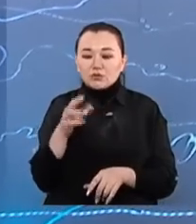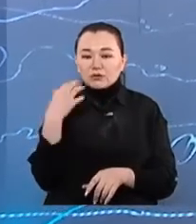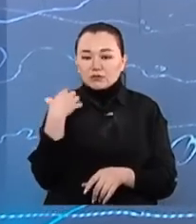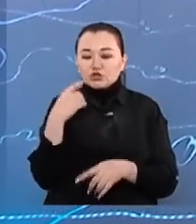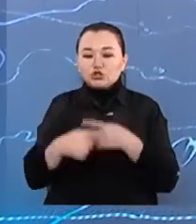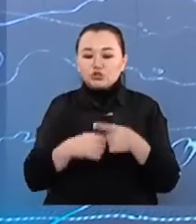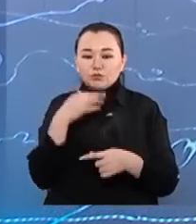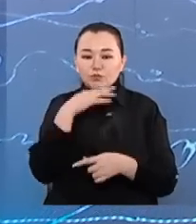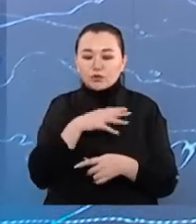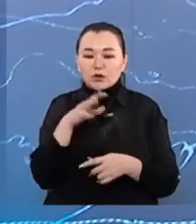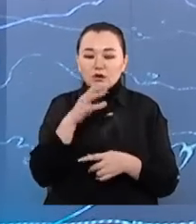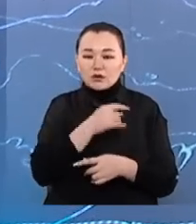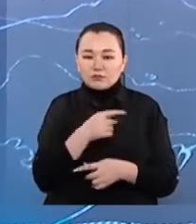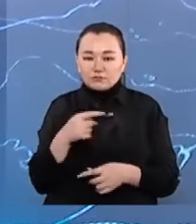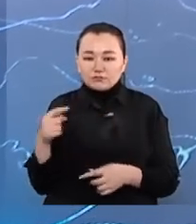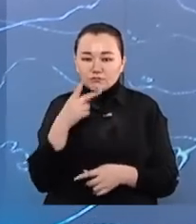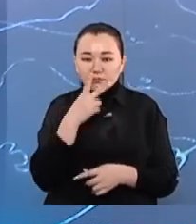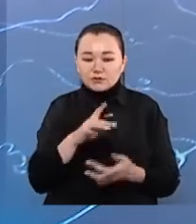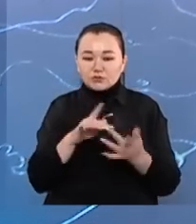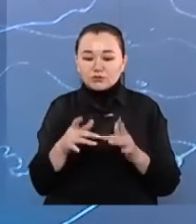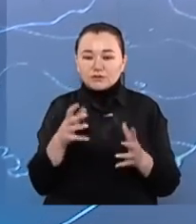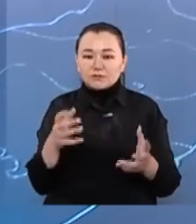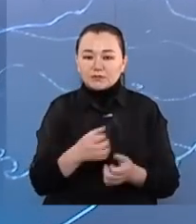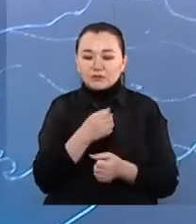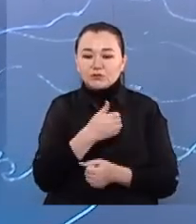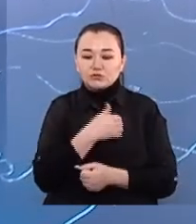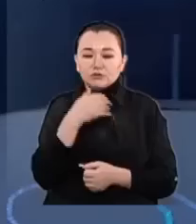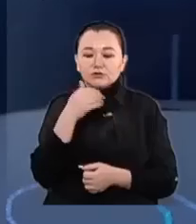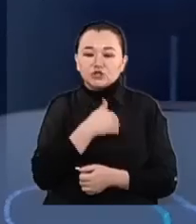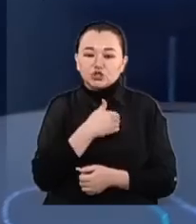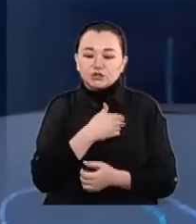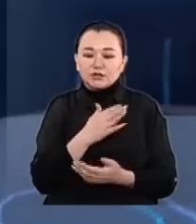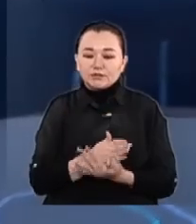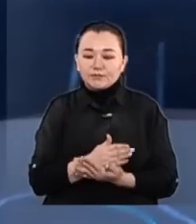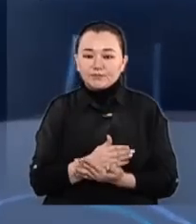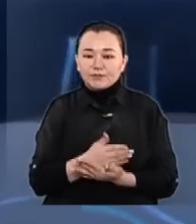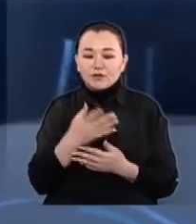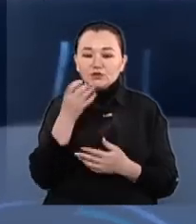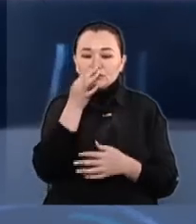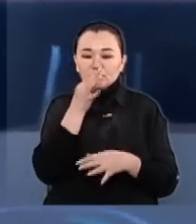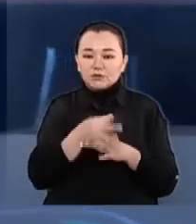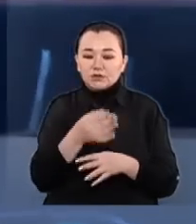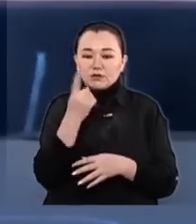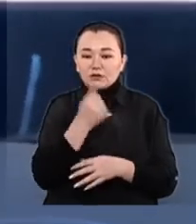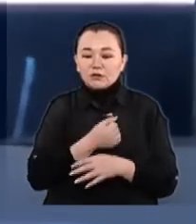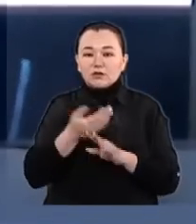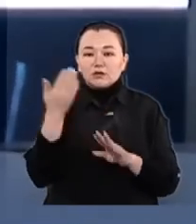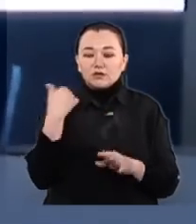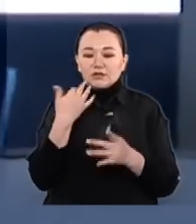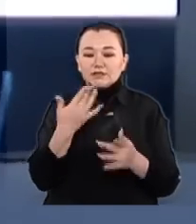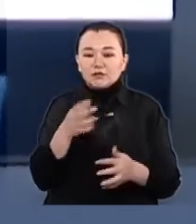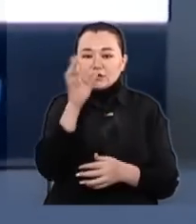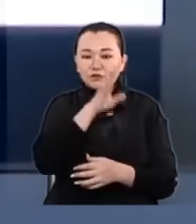köpşülük arasında teris pikir tuğuzgan, əlumettik jelini kutqarıp kalmaq niyette. Айта кетейік, тура бір апта бұрын бірнеше